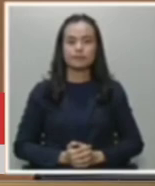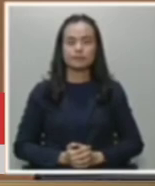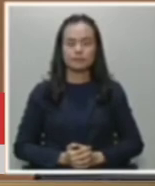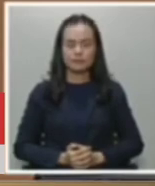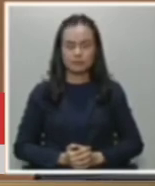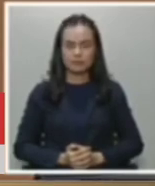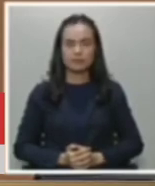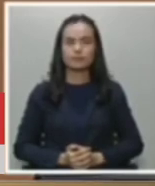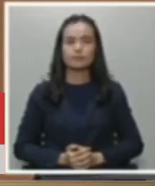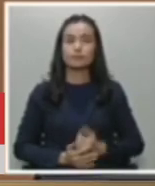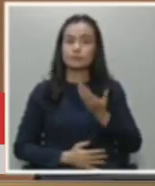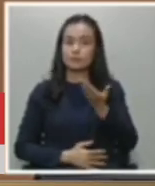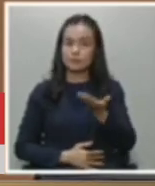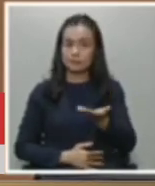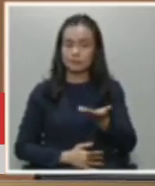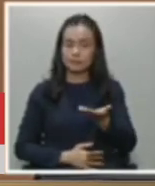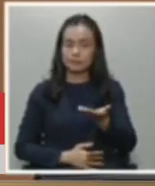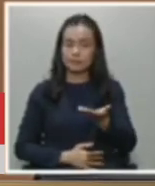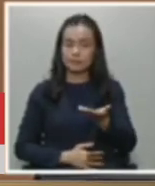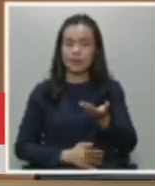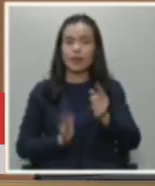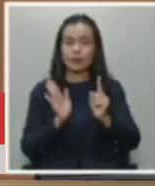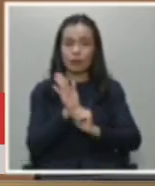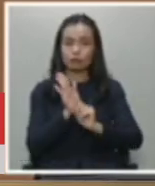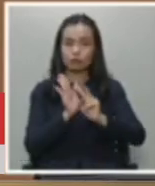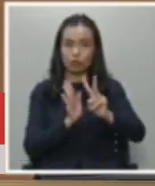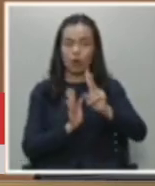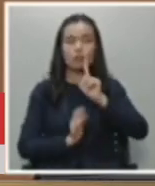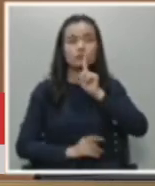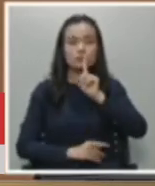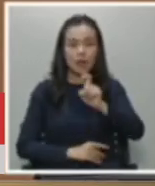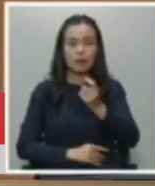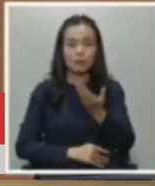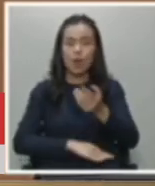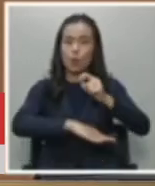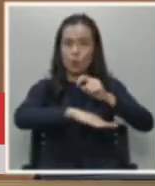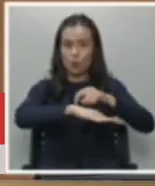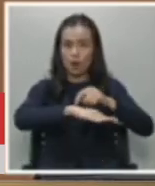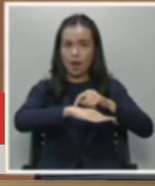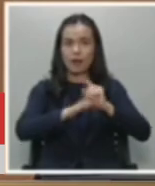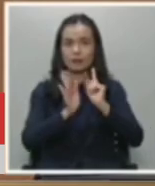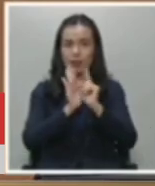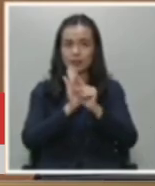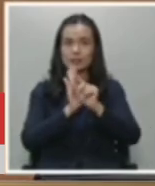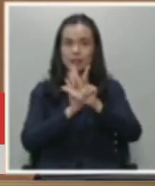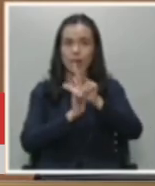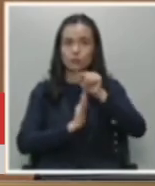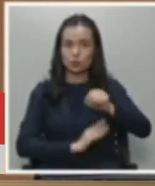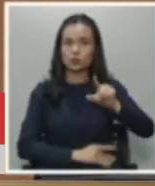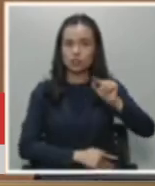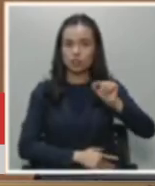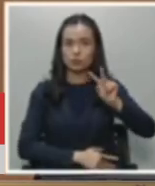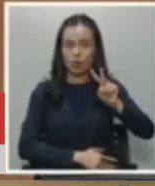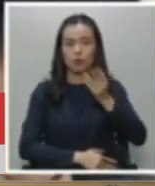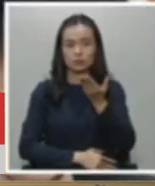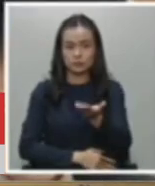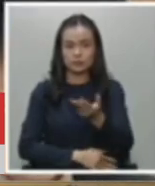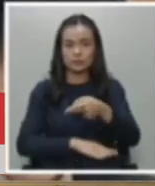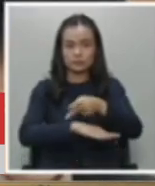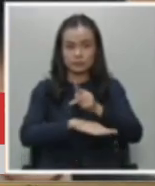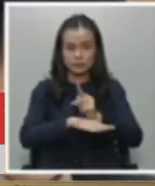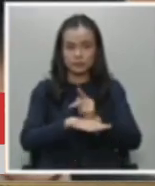ครับท่านประเสริฐถามครั้งที่2ครับเชิญครับท่านมีเวลาอยู่3นาที22วินาทีเชิญนะ ประธานที่เคาร